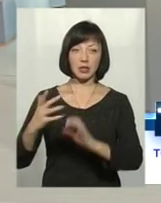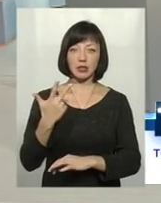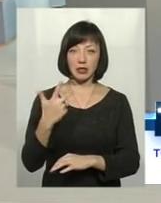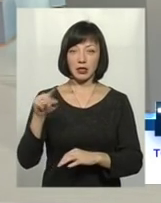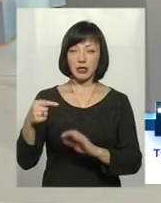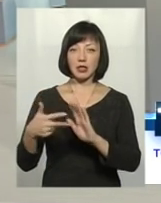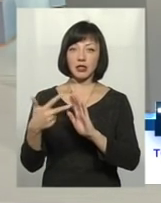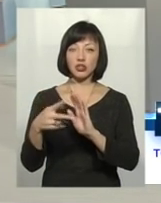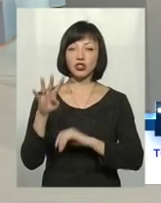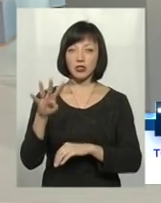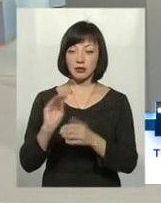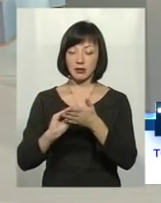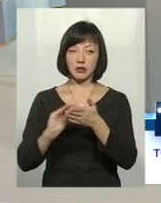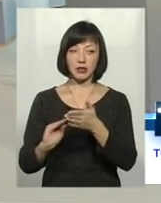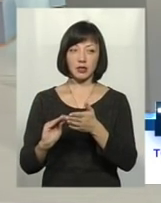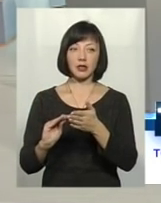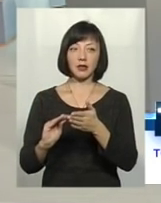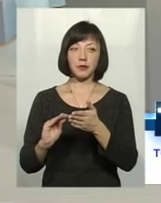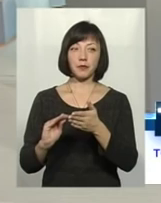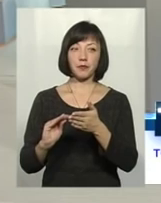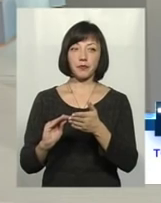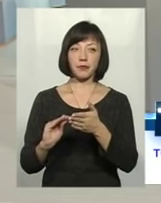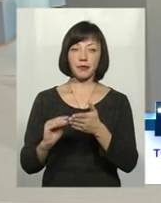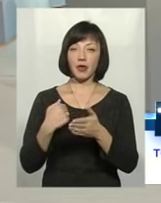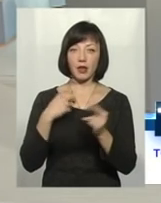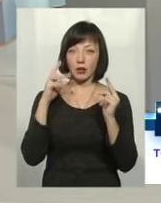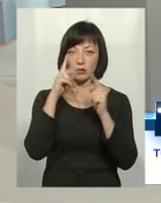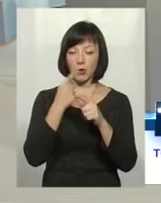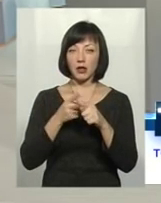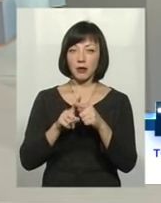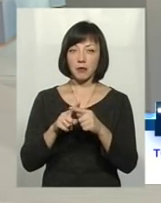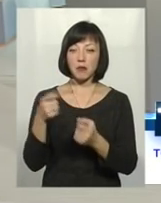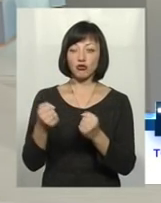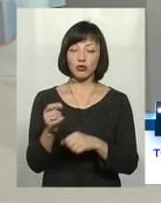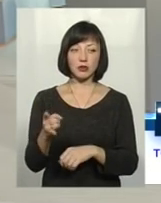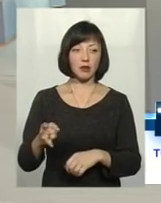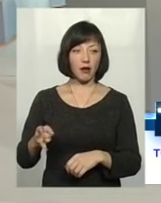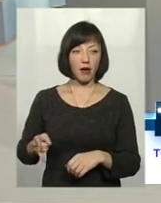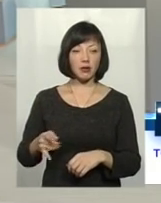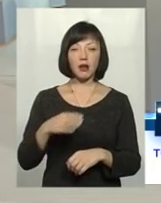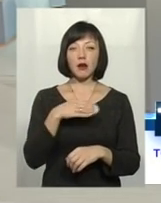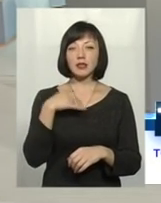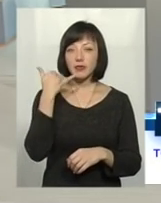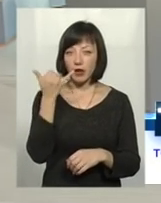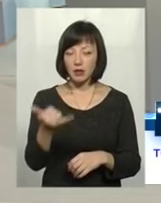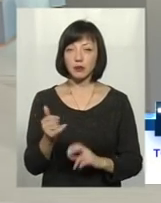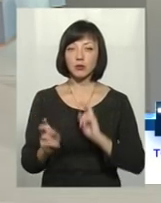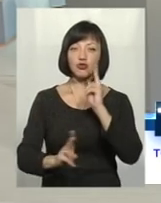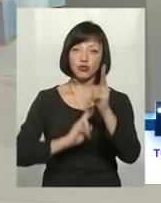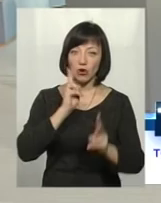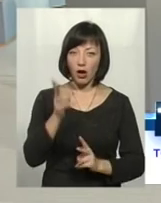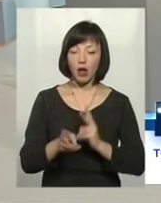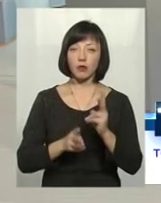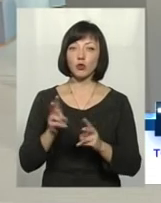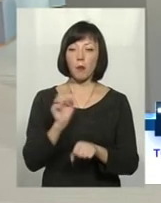334 з додатковою надписью 722, по-моєму, якщо я не ошибаюсь. Но машини стоять. Неоднократно дзвонимо, жалуємося о